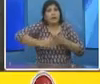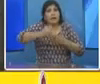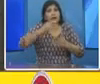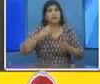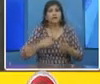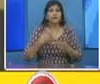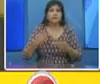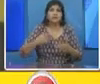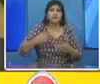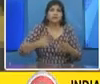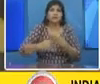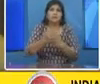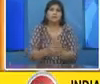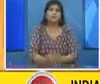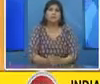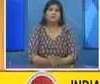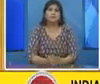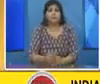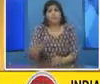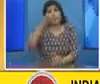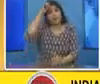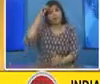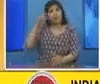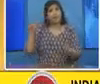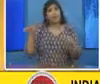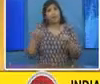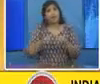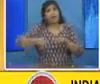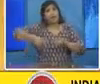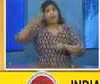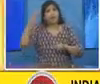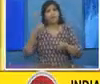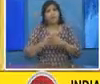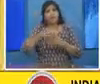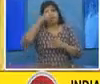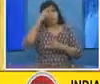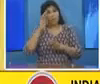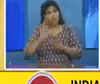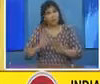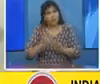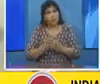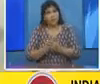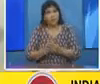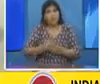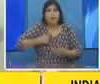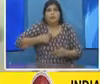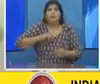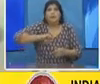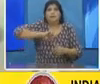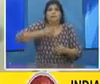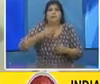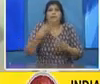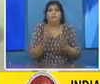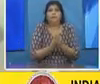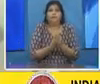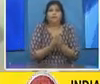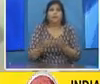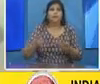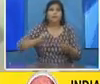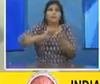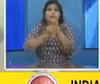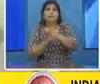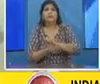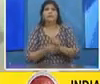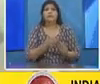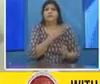बढ़ा ही रहा। भारत ने हमेशा संकटों को सफलता सफलता की सीढ़ियों में